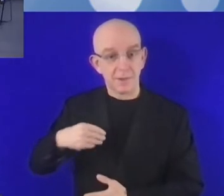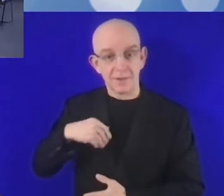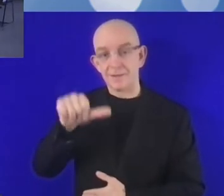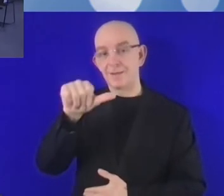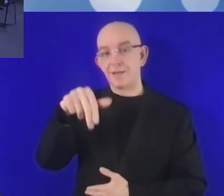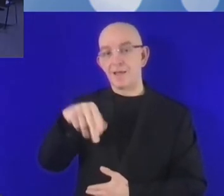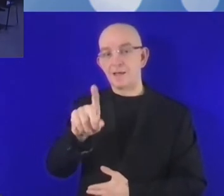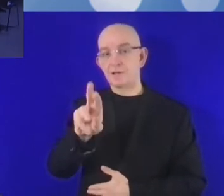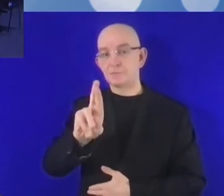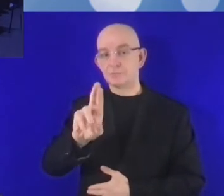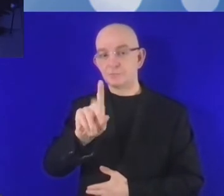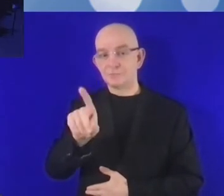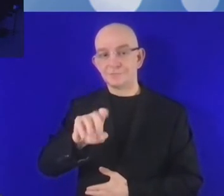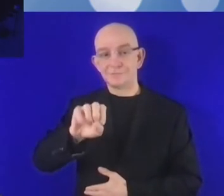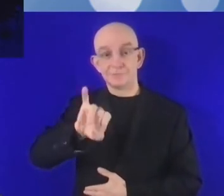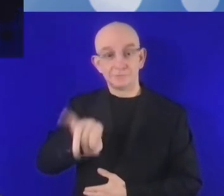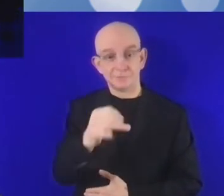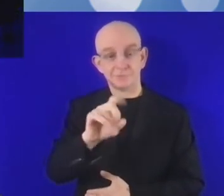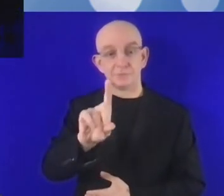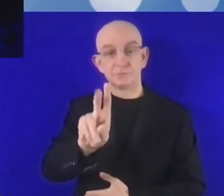Andrzej Duda.